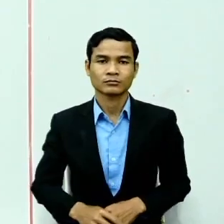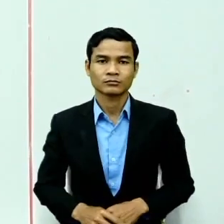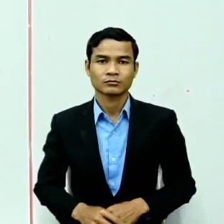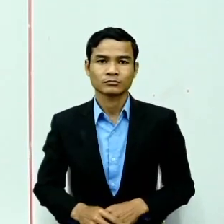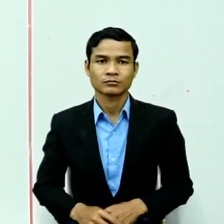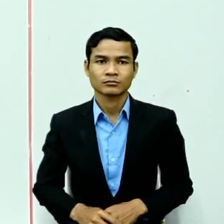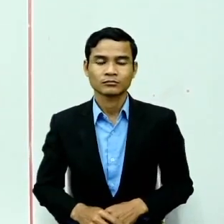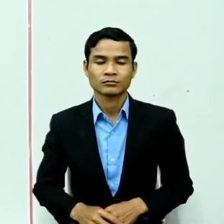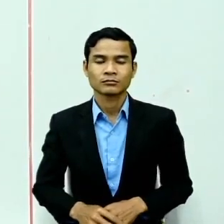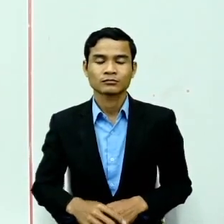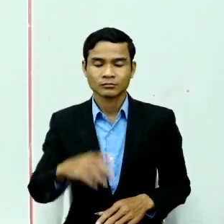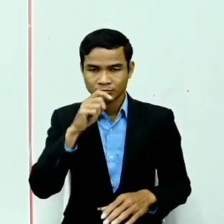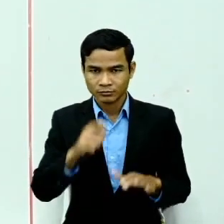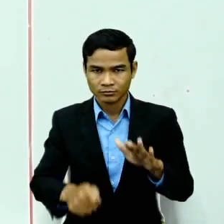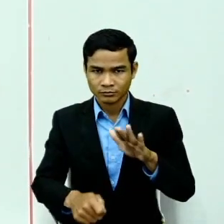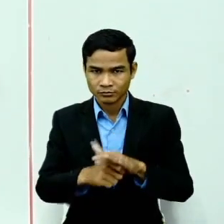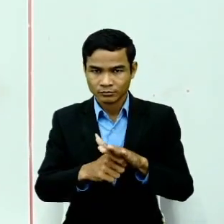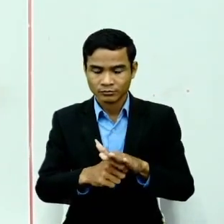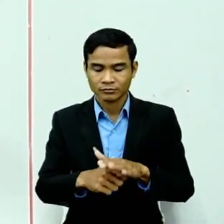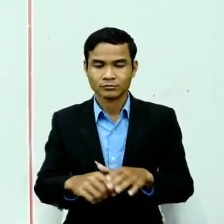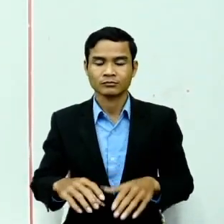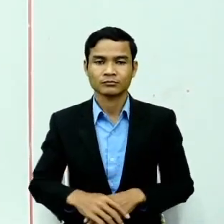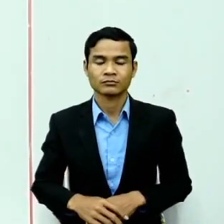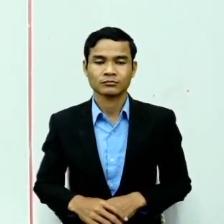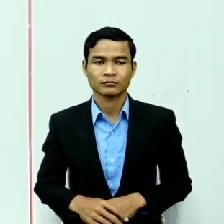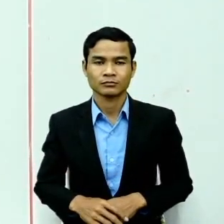xăm ngặn